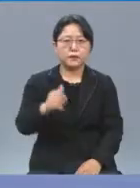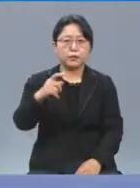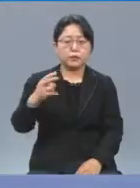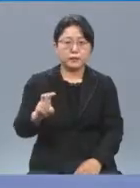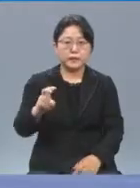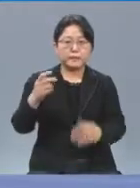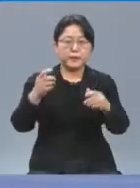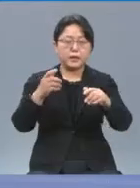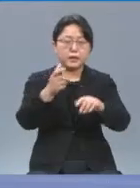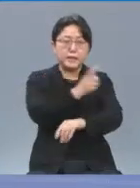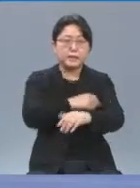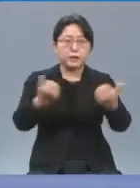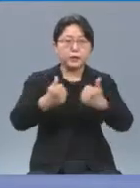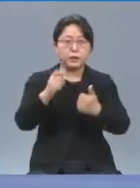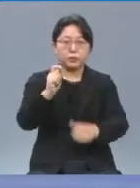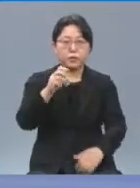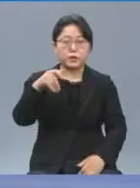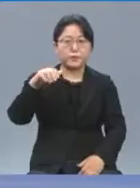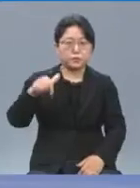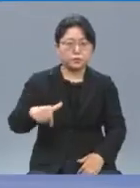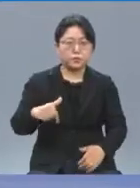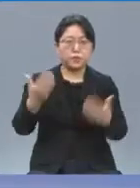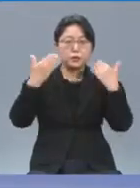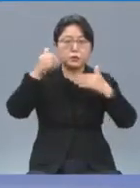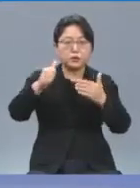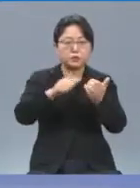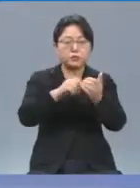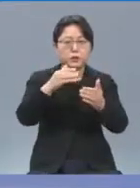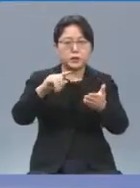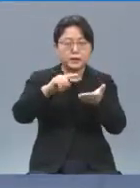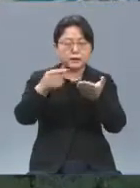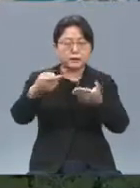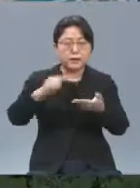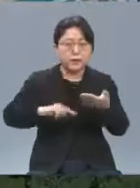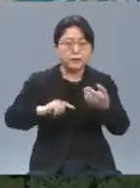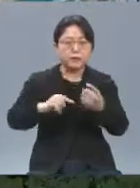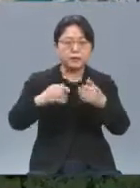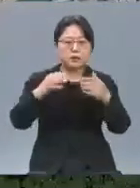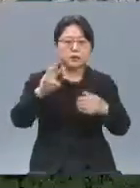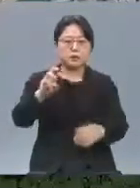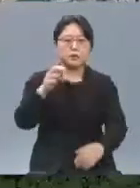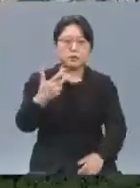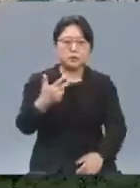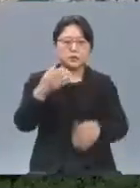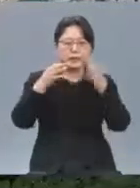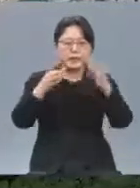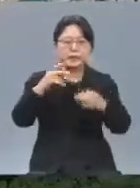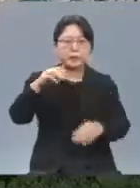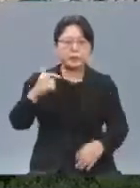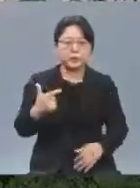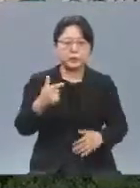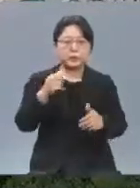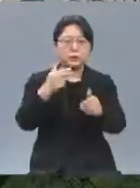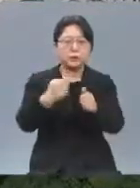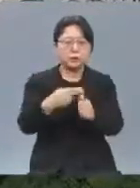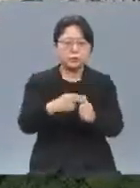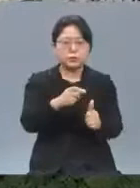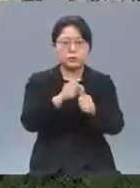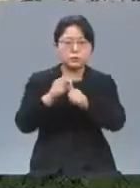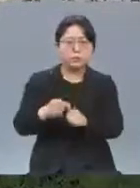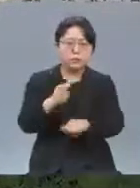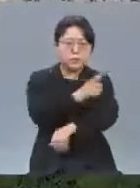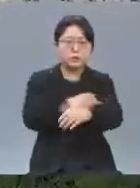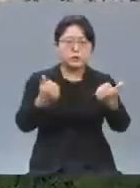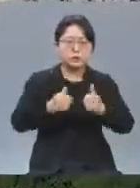호시마곤 이사회가 고 김혁정 광주대학교 총장의 후임으로 37살 김동진 교수를 선임했습니다. 이사회는